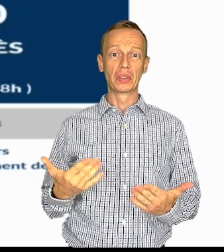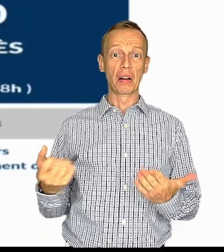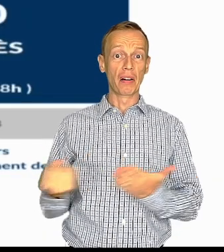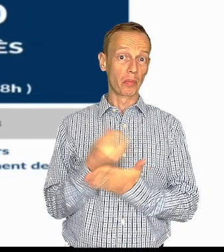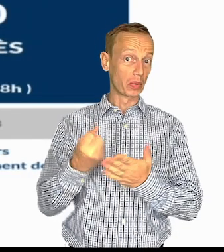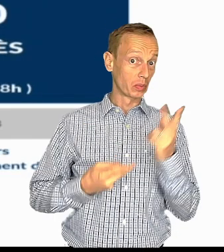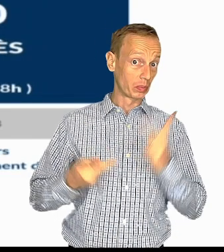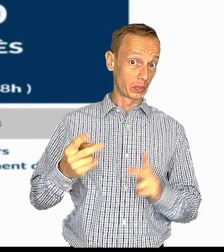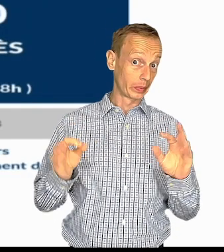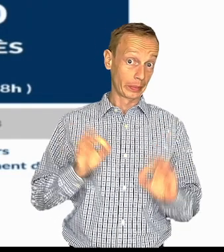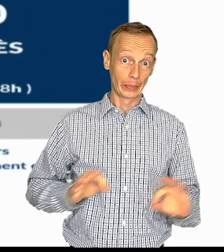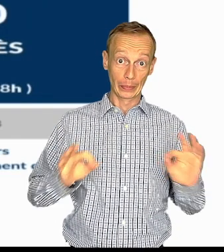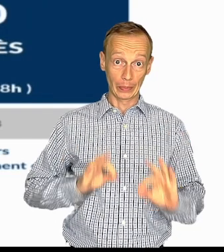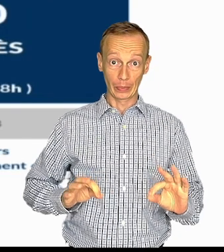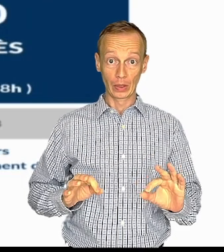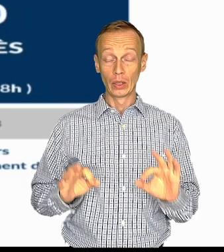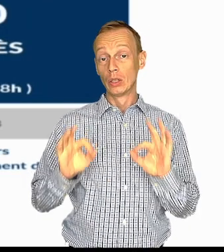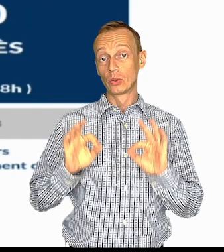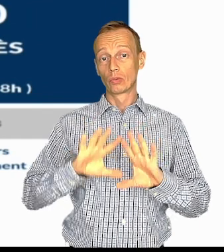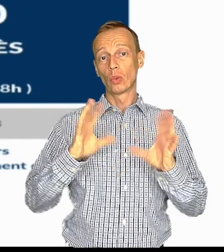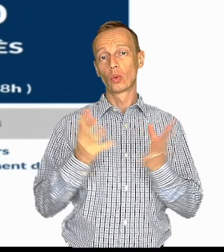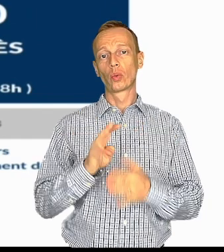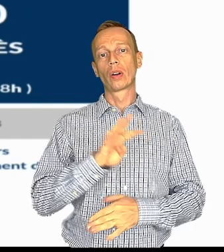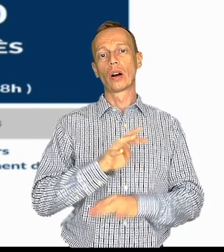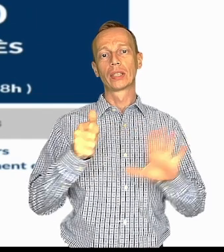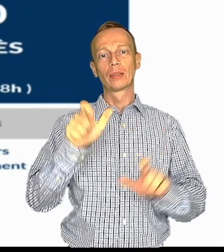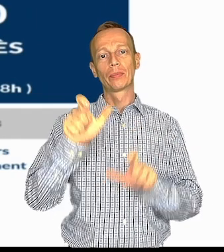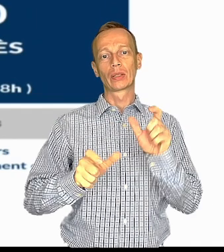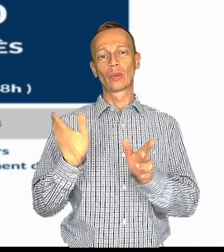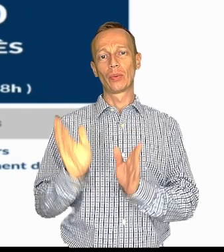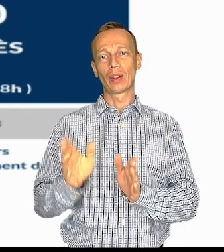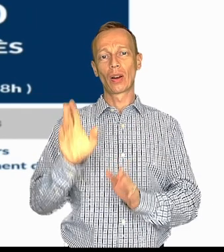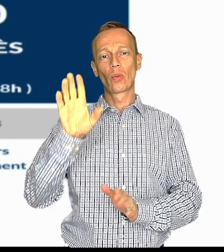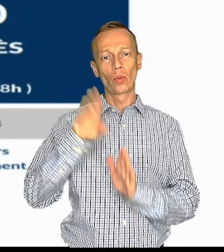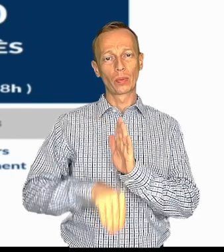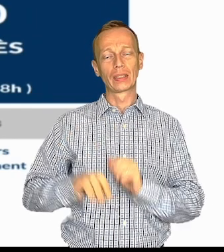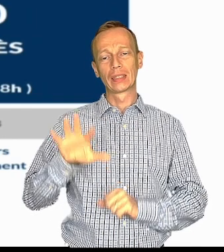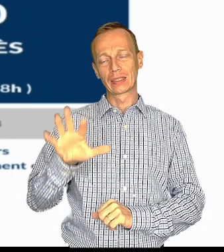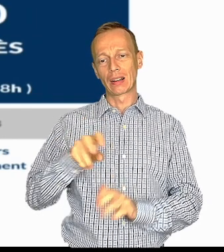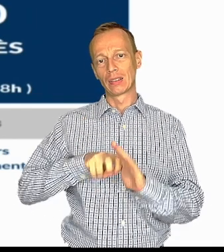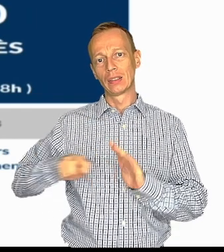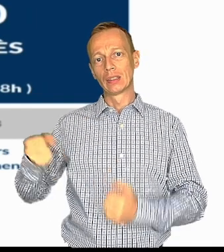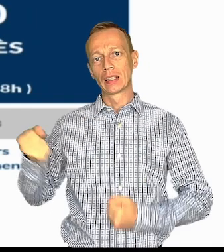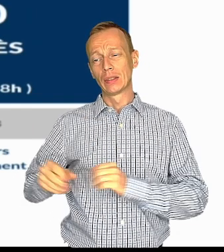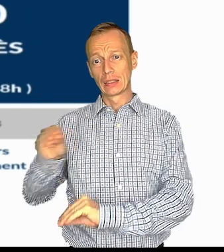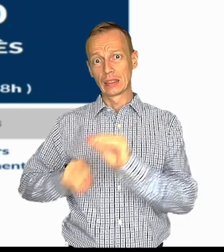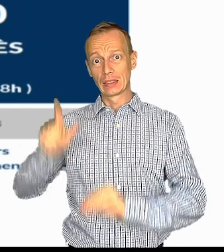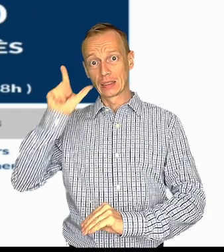plus d'éléments pour l'instant. Les chiffres de ce jour, 46 hospitalisations, dont cinq en réanimation,